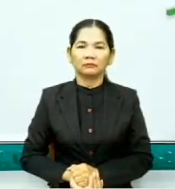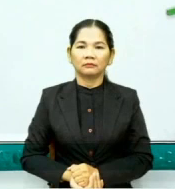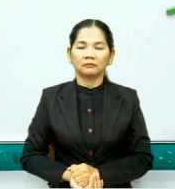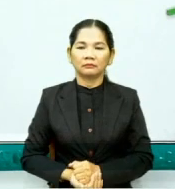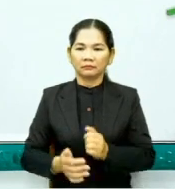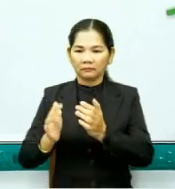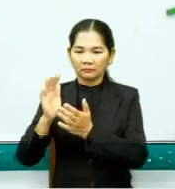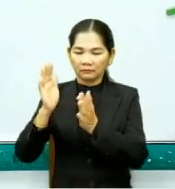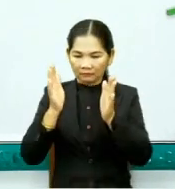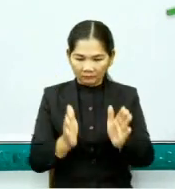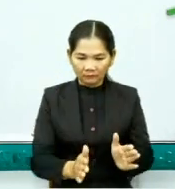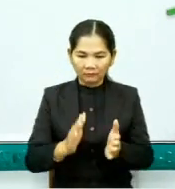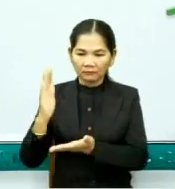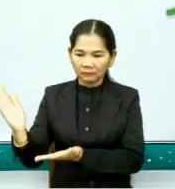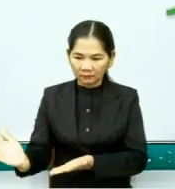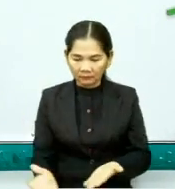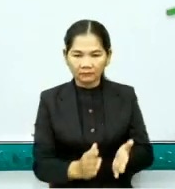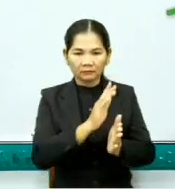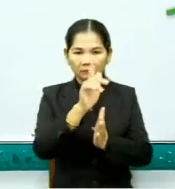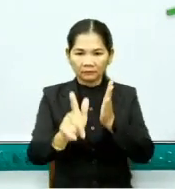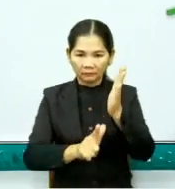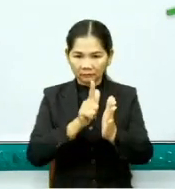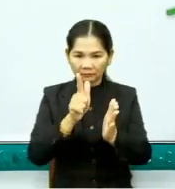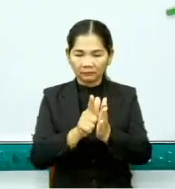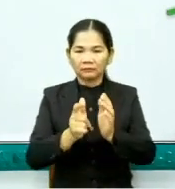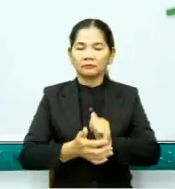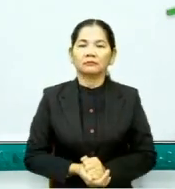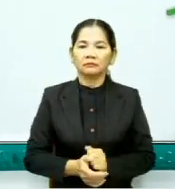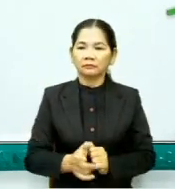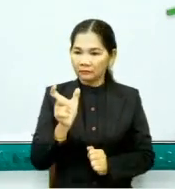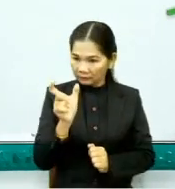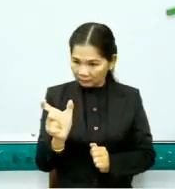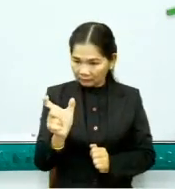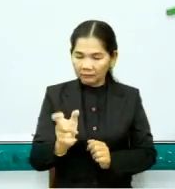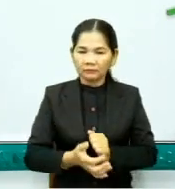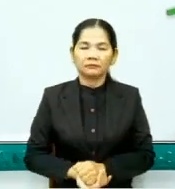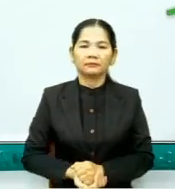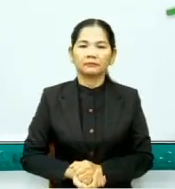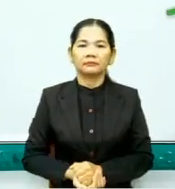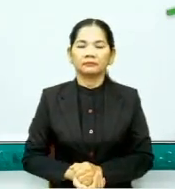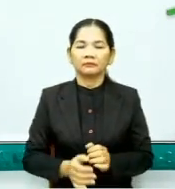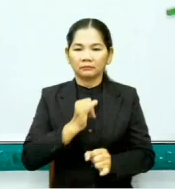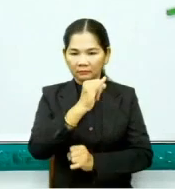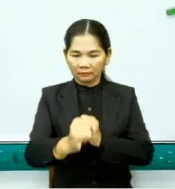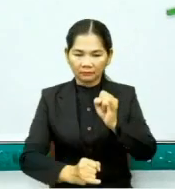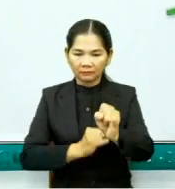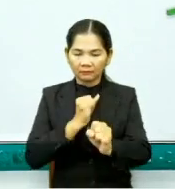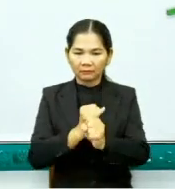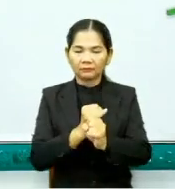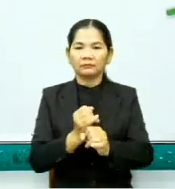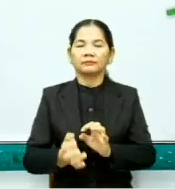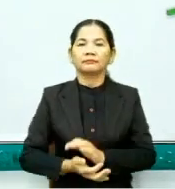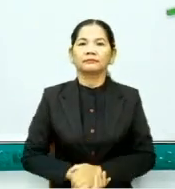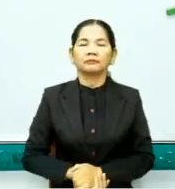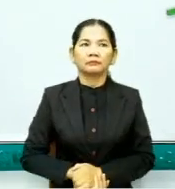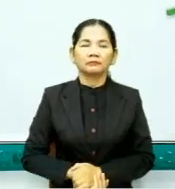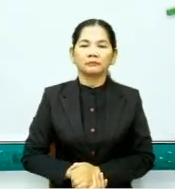đói miên nhiêu chiết chà đọc clear bằng tật tật con ăn tạ